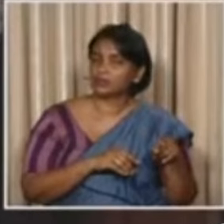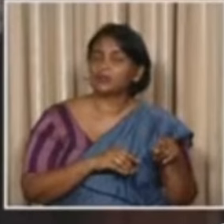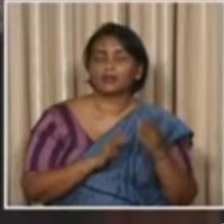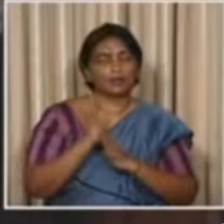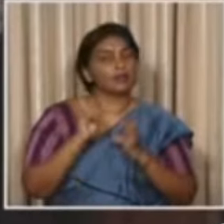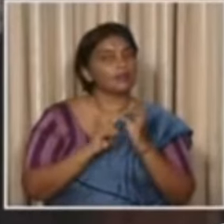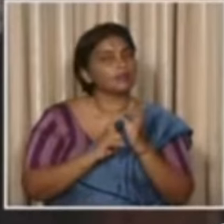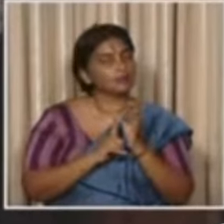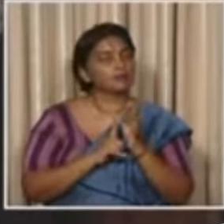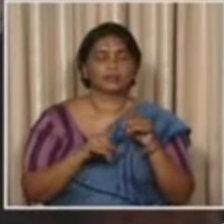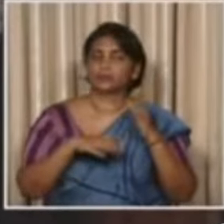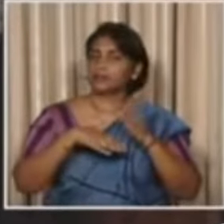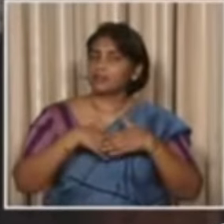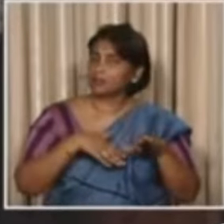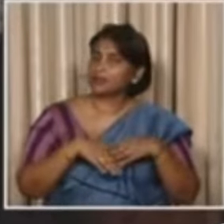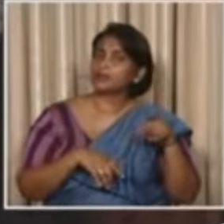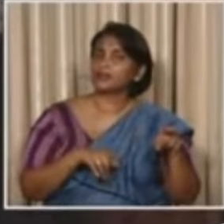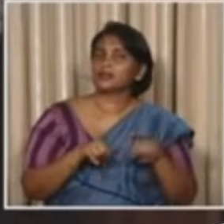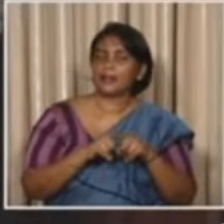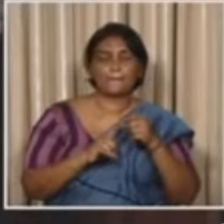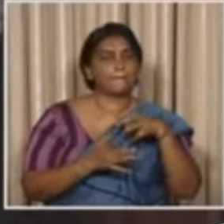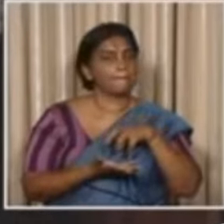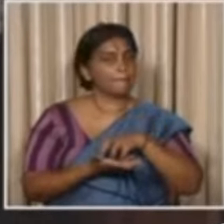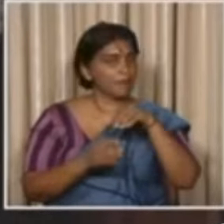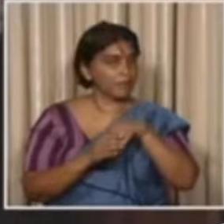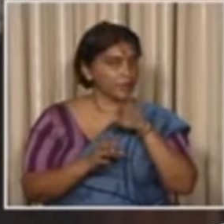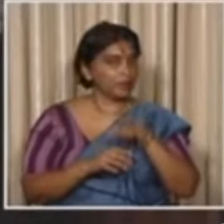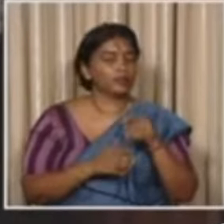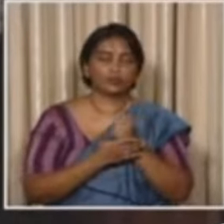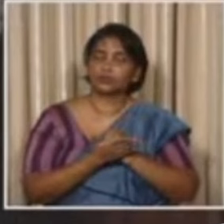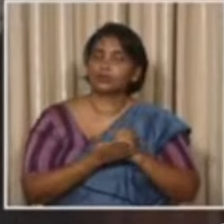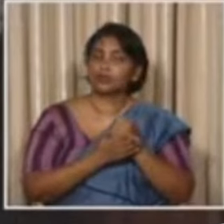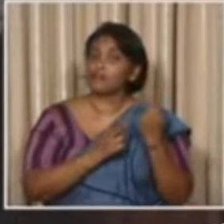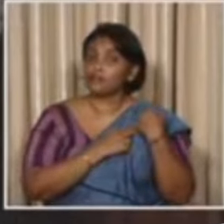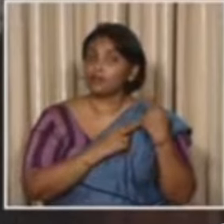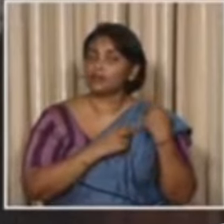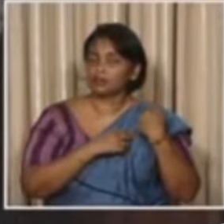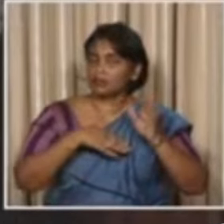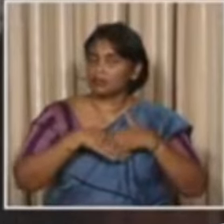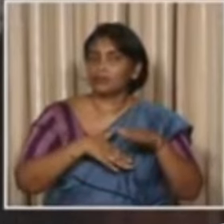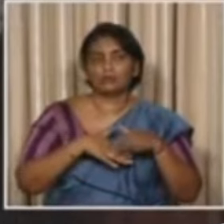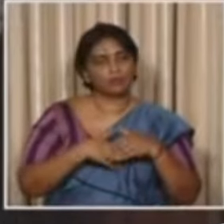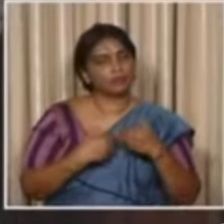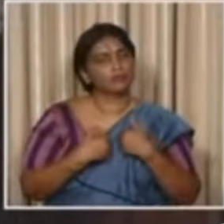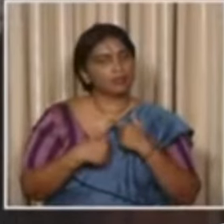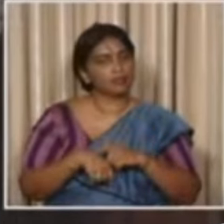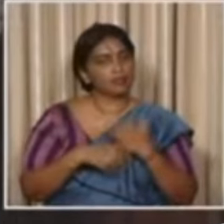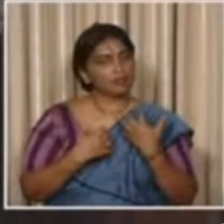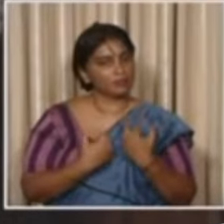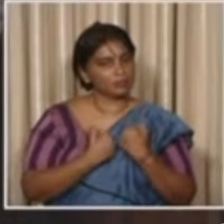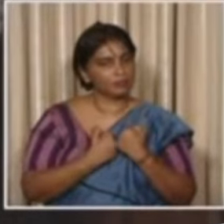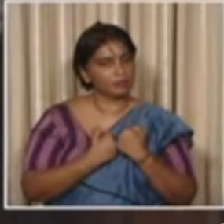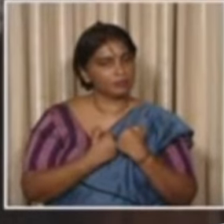මන්ත්‍රී ධුර එවැගේම පළාත් සභාව තුළ තියෙන සියලුම ධුරවල කටයුතු කරන්නට මට අවස්ථාව